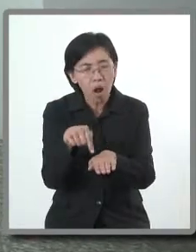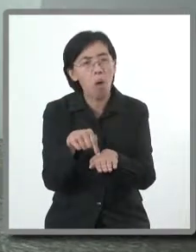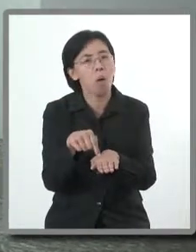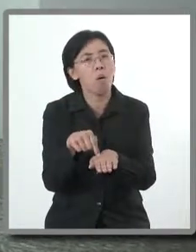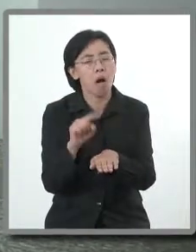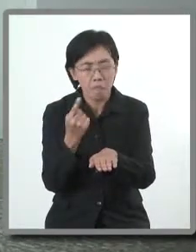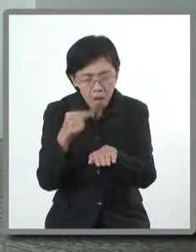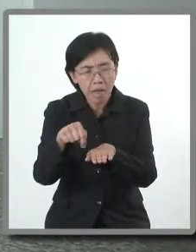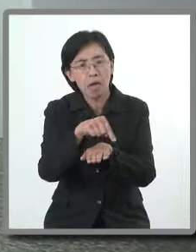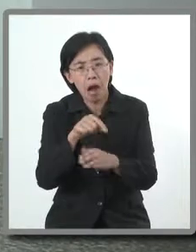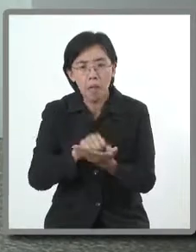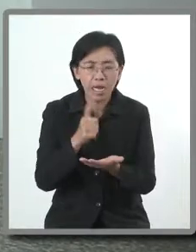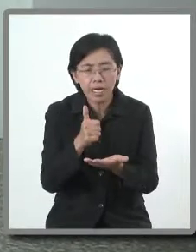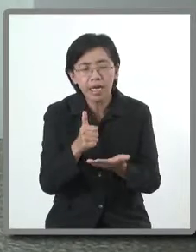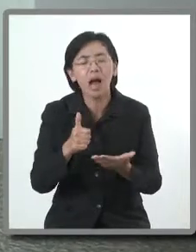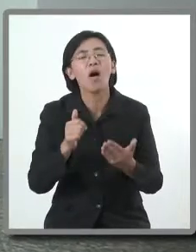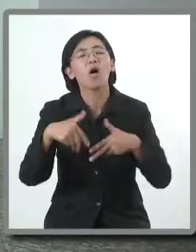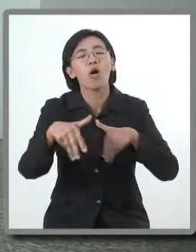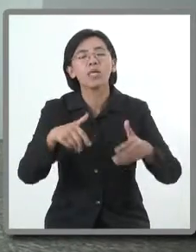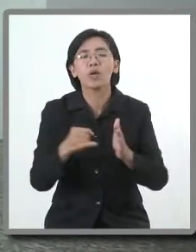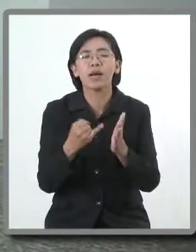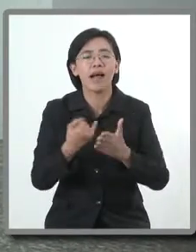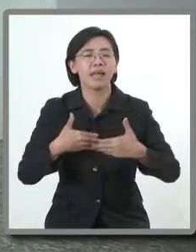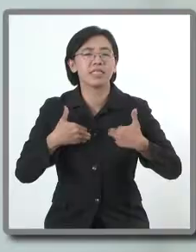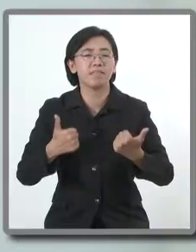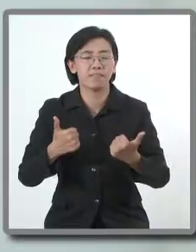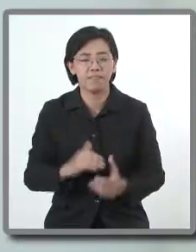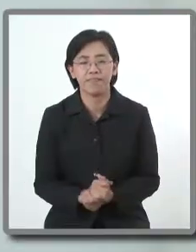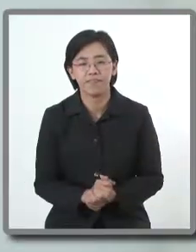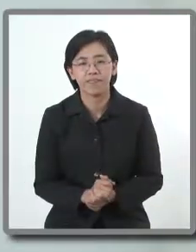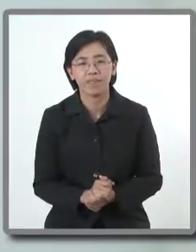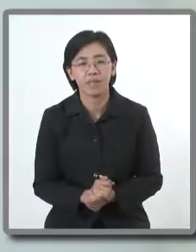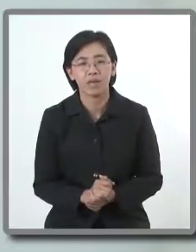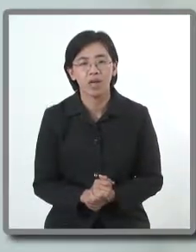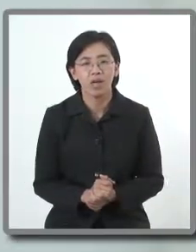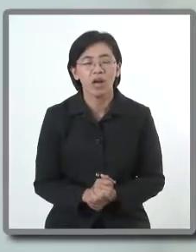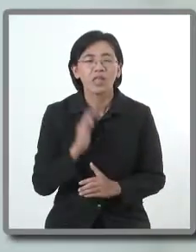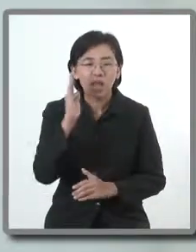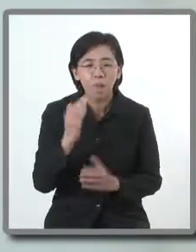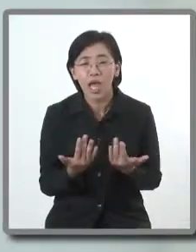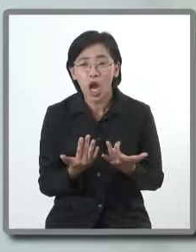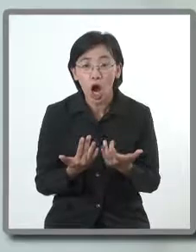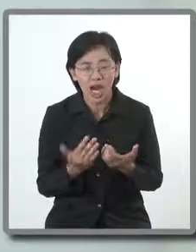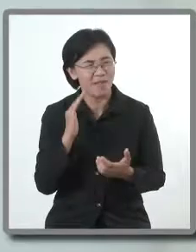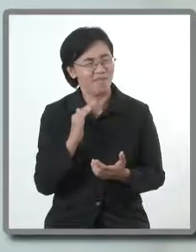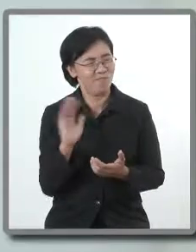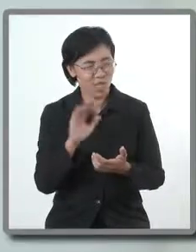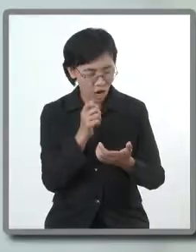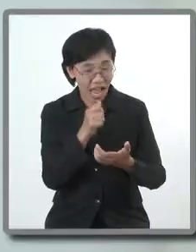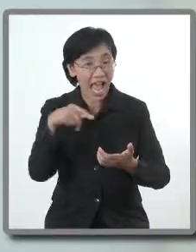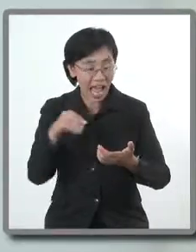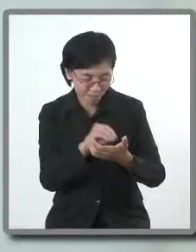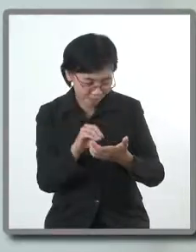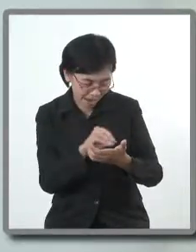เพรา ะ การใช้บริการของประชาชนมีความสะดวกสบายมากขึ้นการรอคอยรถเมล์ต่อไปจะมีแอปพลิเคชันนะครับ